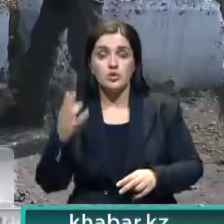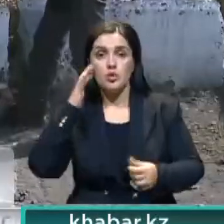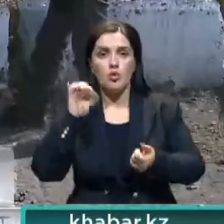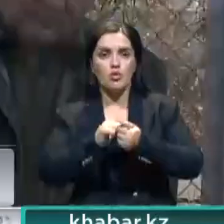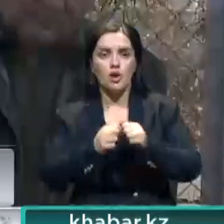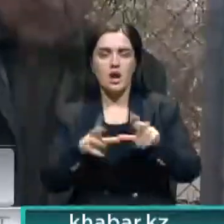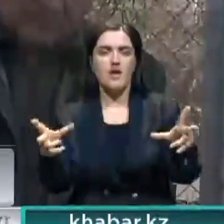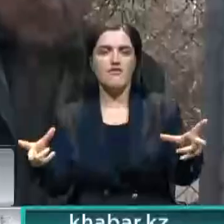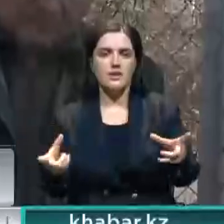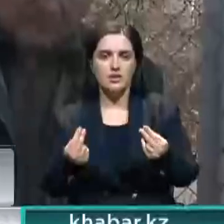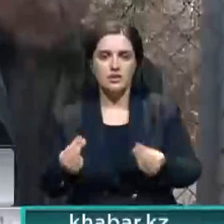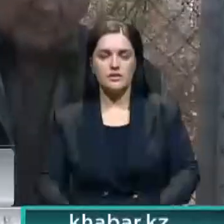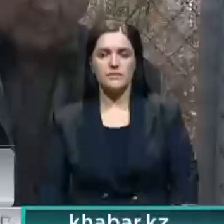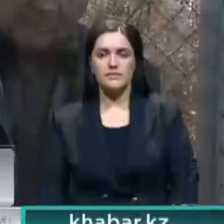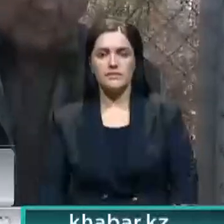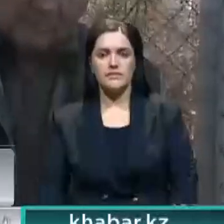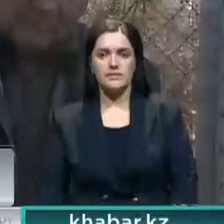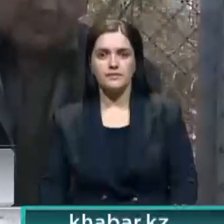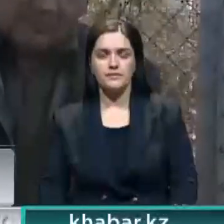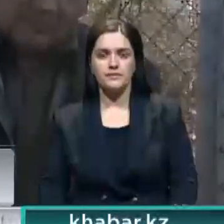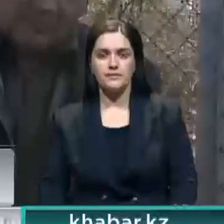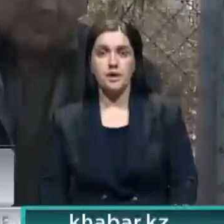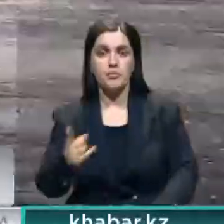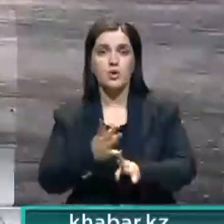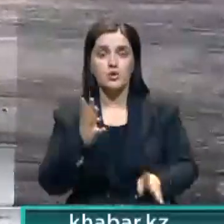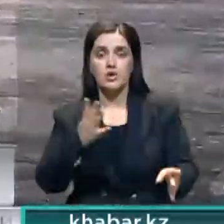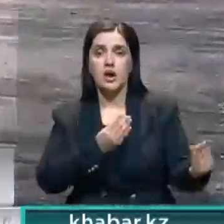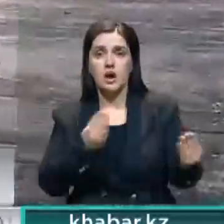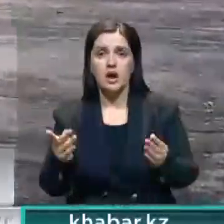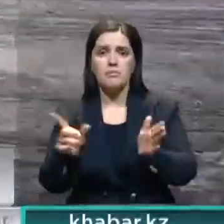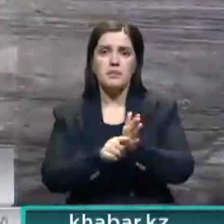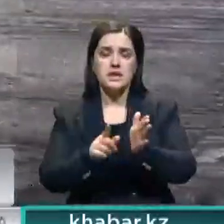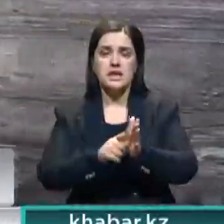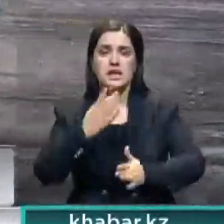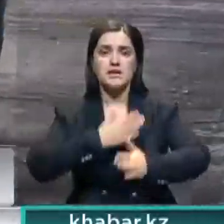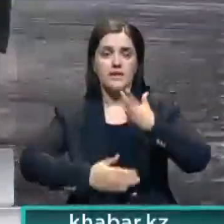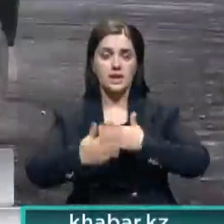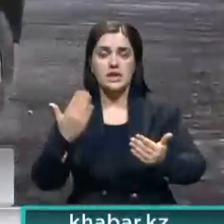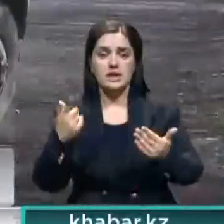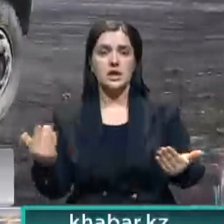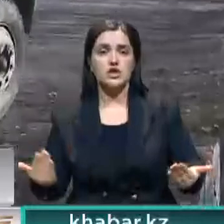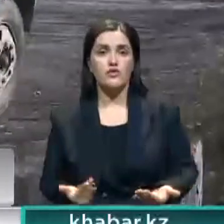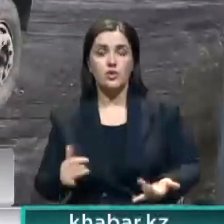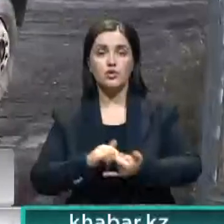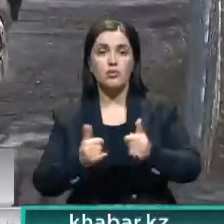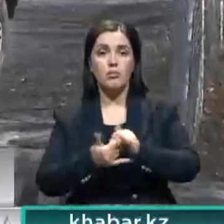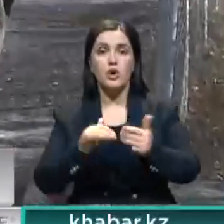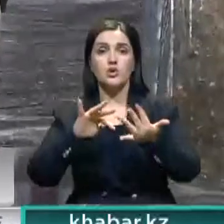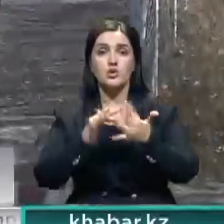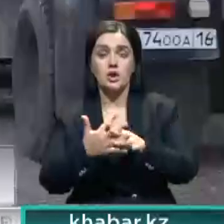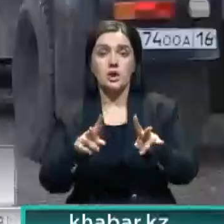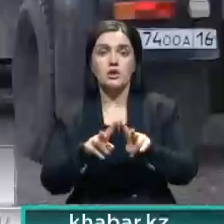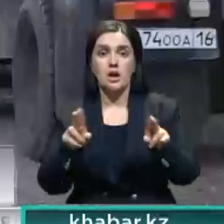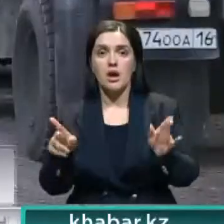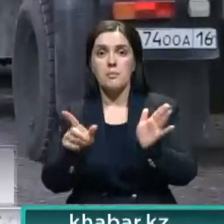чуть больше. В первую очередь отпускает пенсионерам и инвалидам. Но и то, если живут они в Усть-Каменогорске. В селах такие же